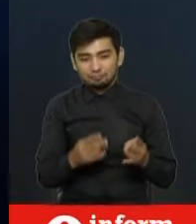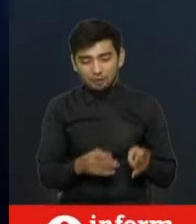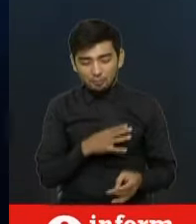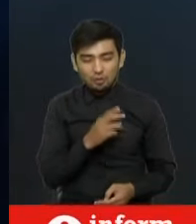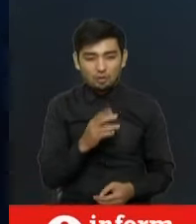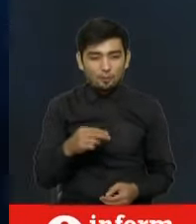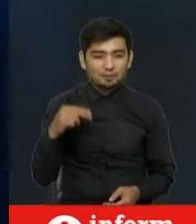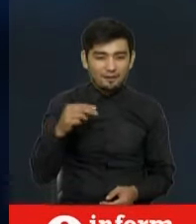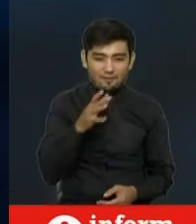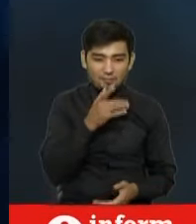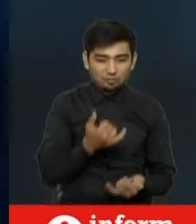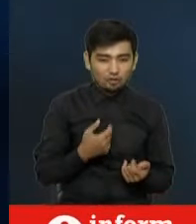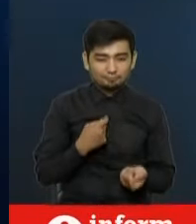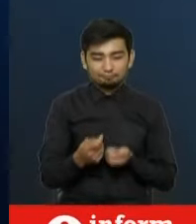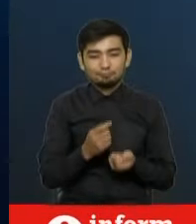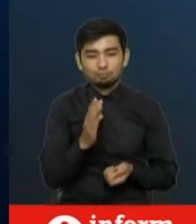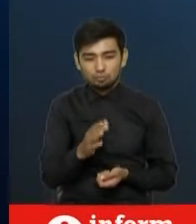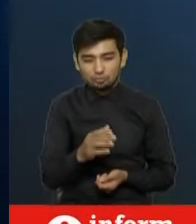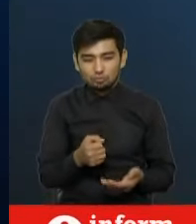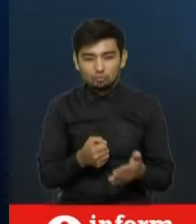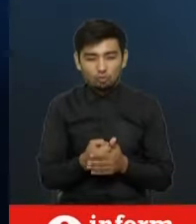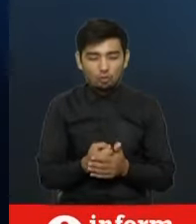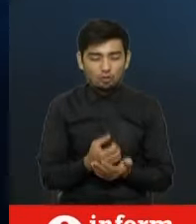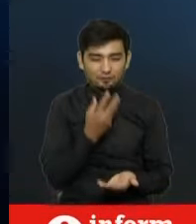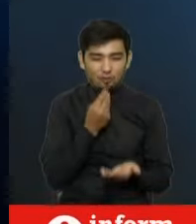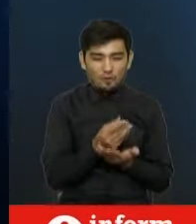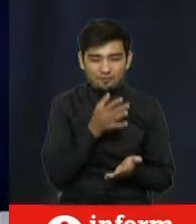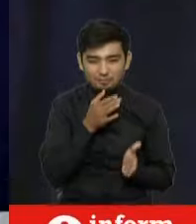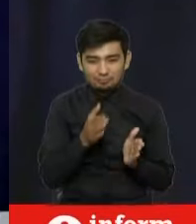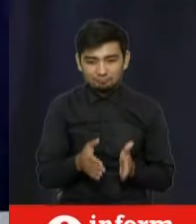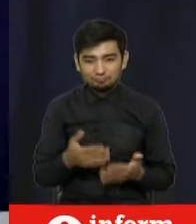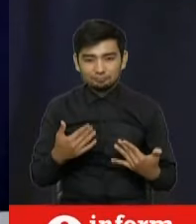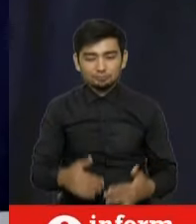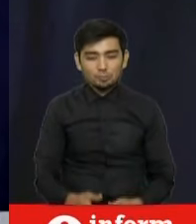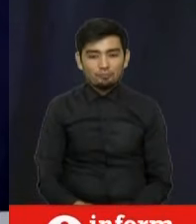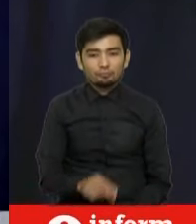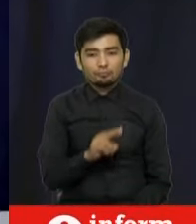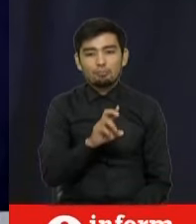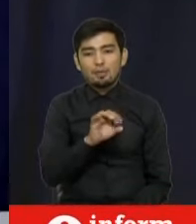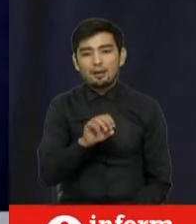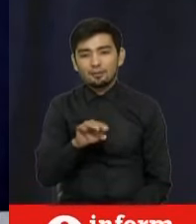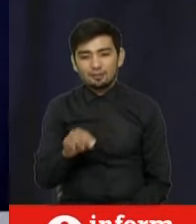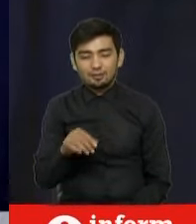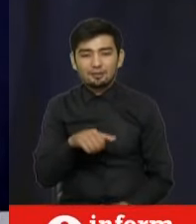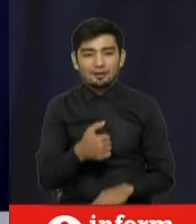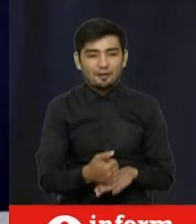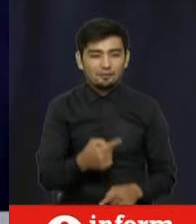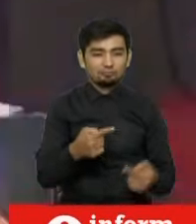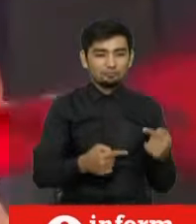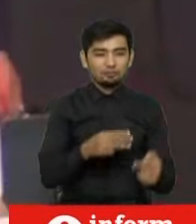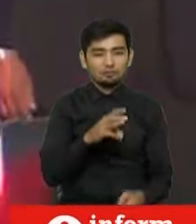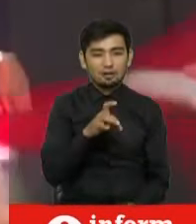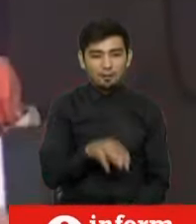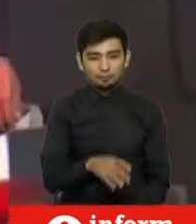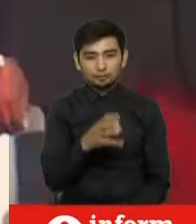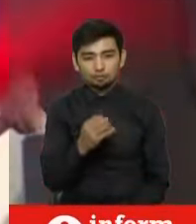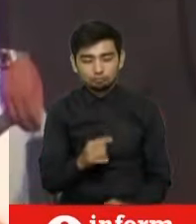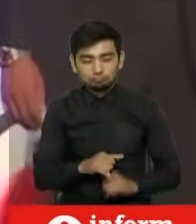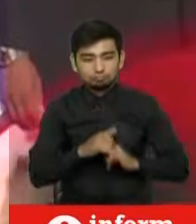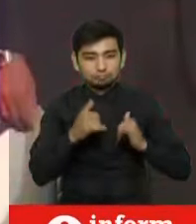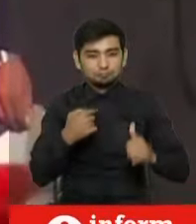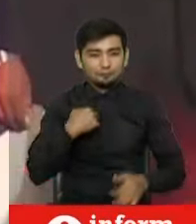президент ретіндегі міндетімді орындауға күш жұмсағаным дұрыс деп шештім. Байденнің бұл жаңалығы басты қарсыласы Трампқа одан сайын сенімділік